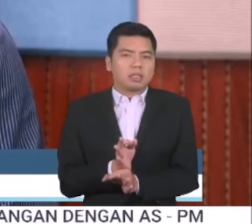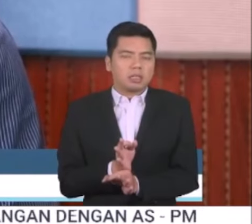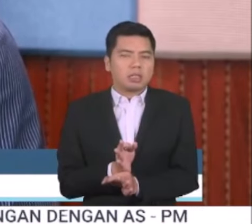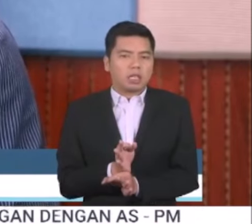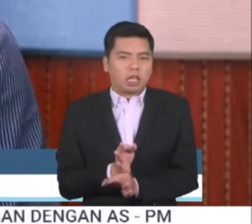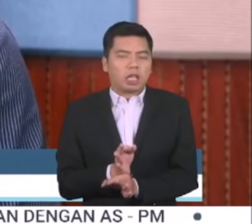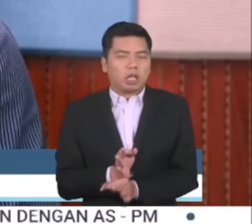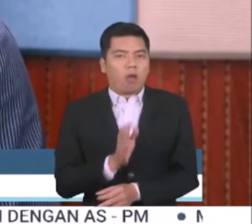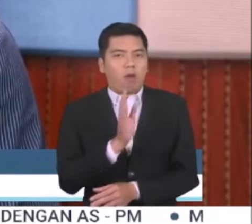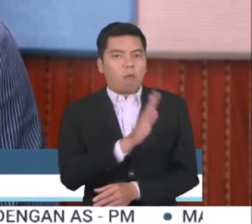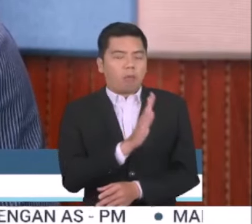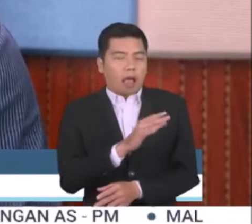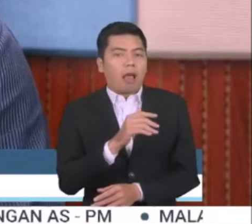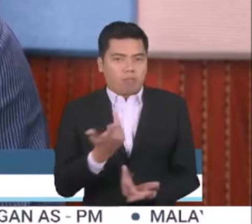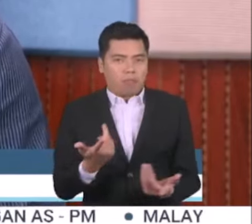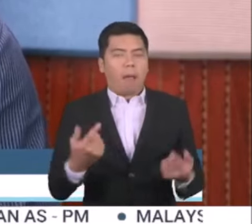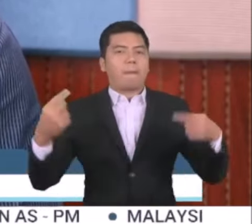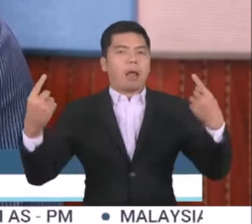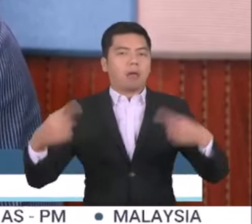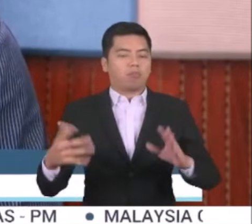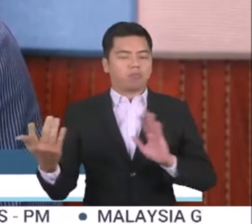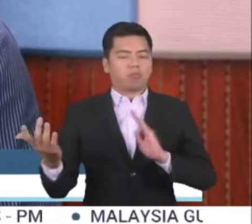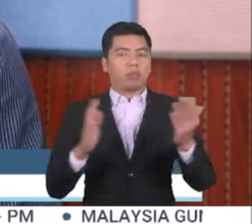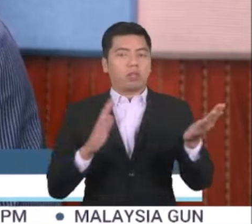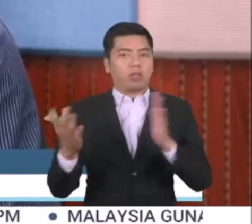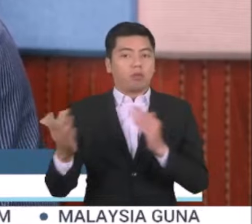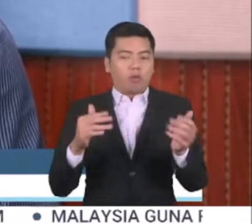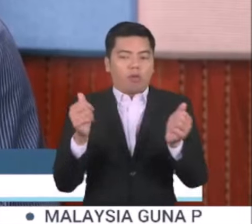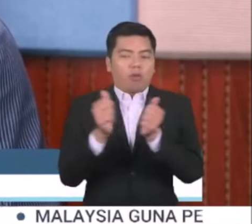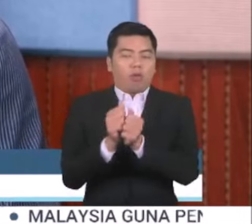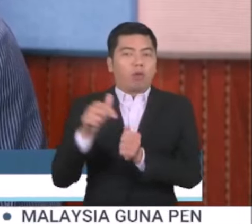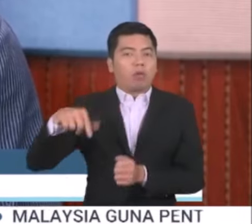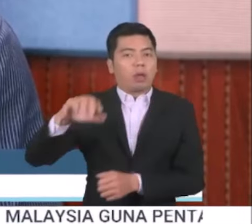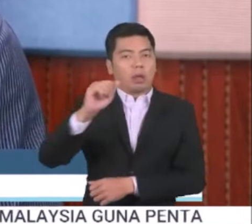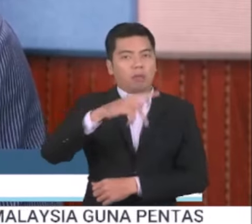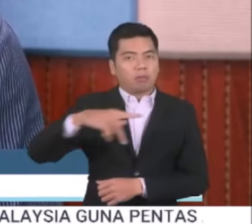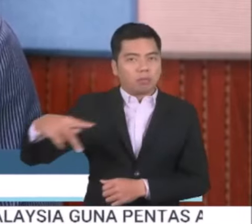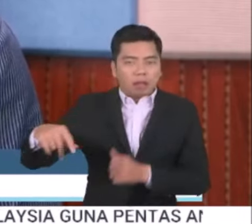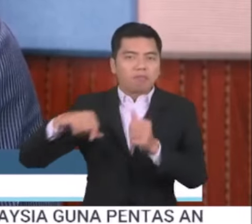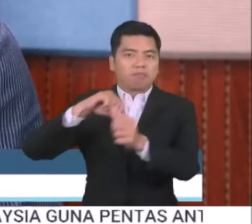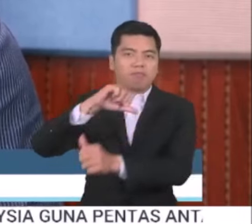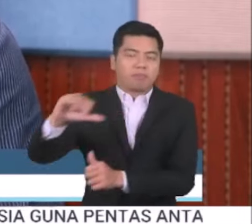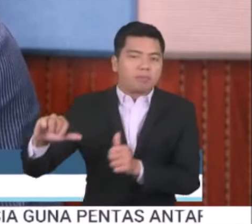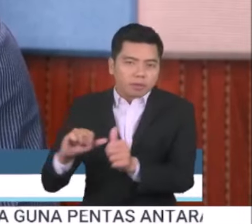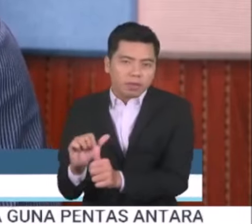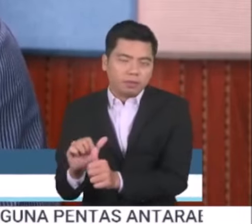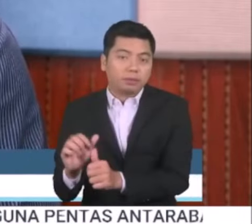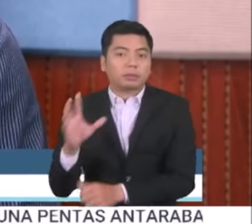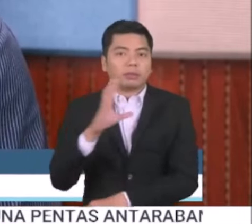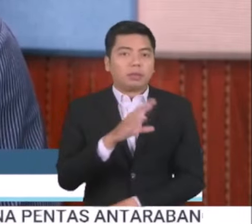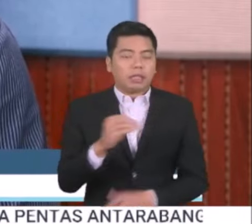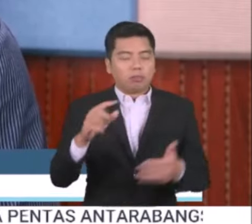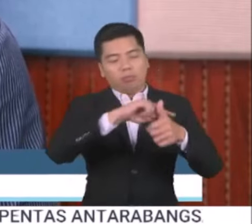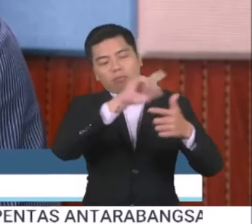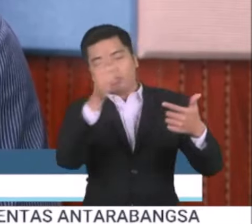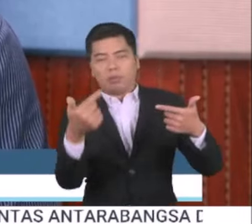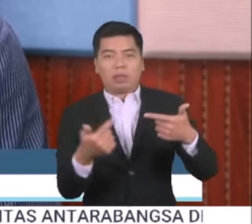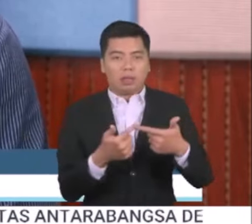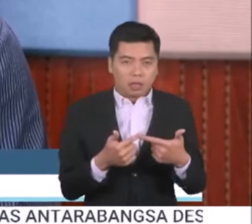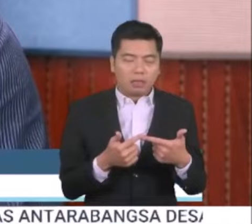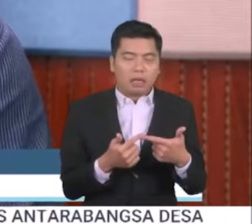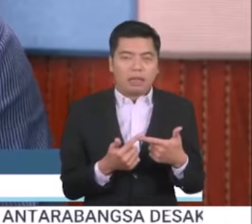sendiri berbanding dengan platform di sosial media. Okey, dan satu lagi adalah berkenaan